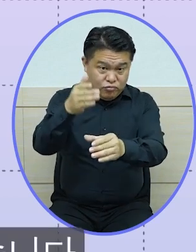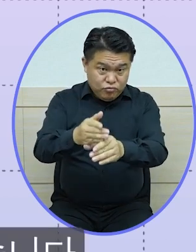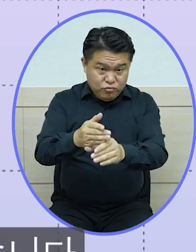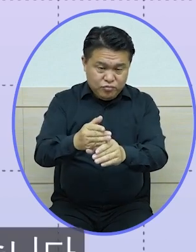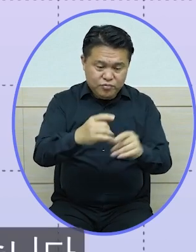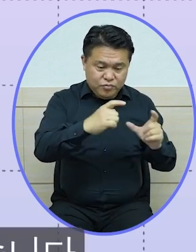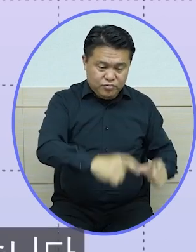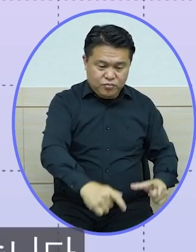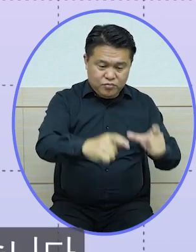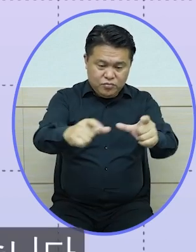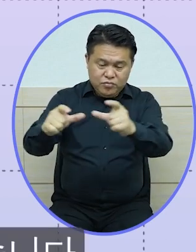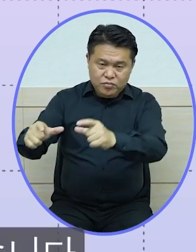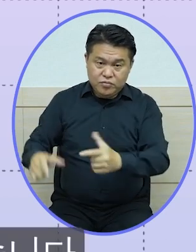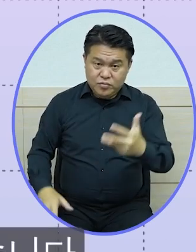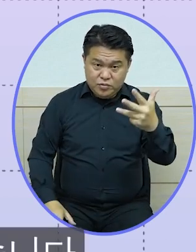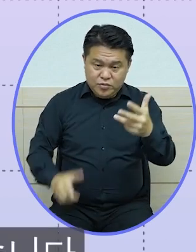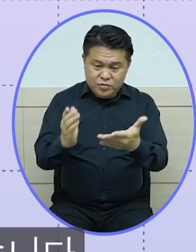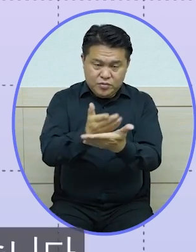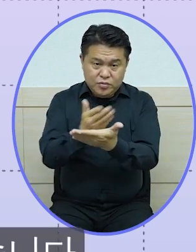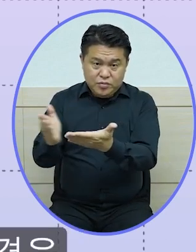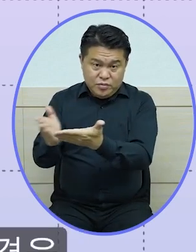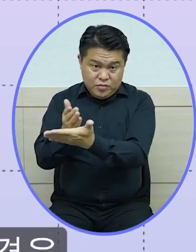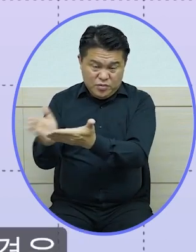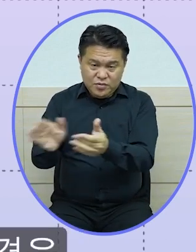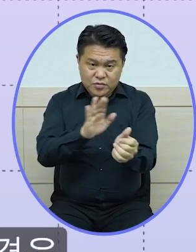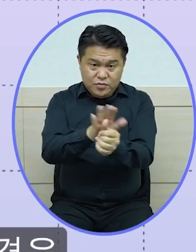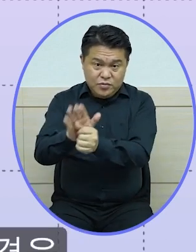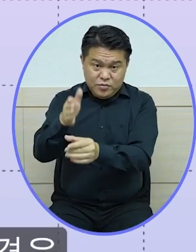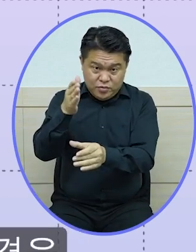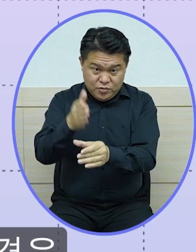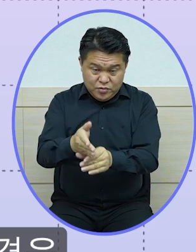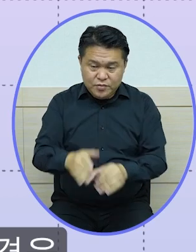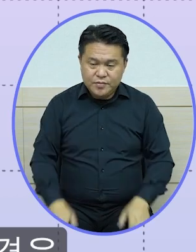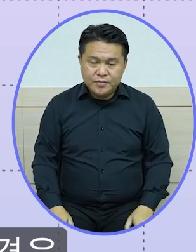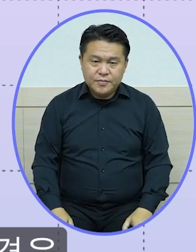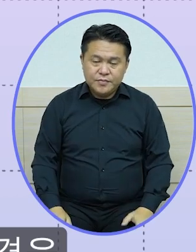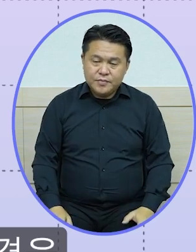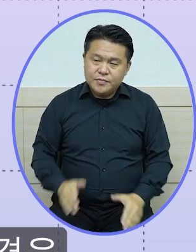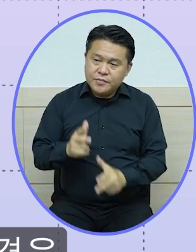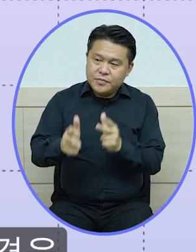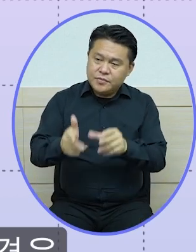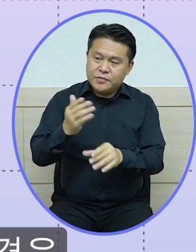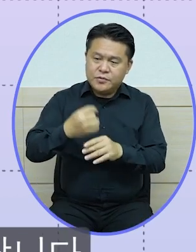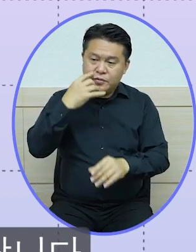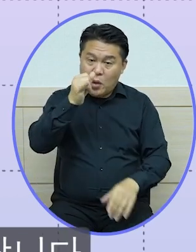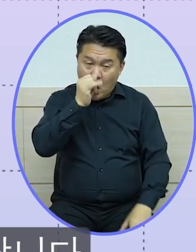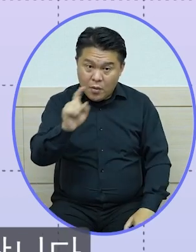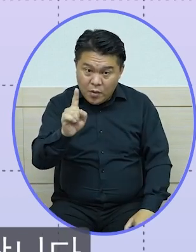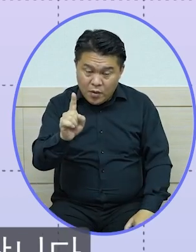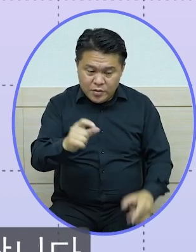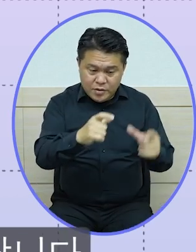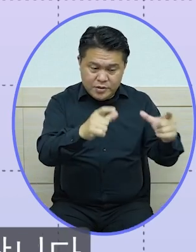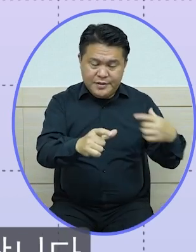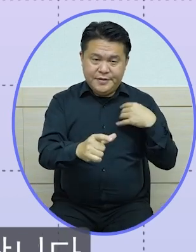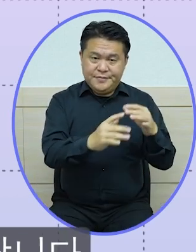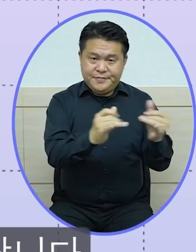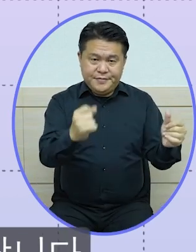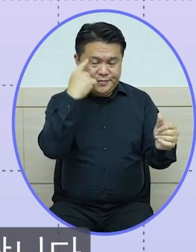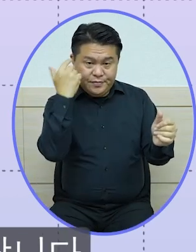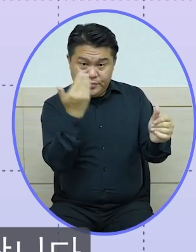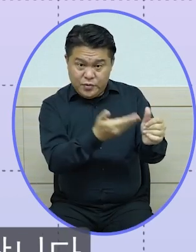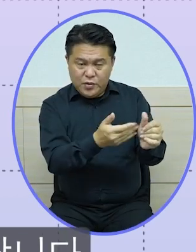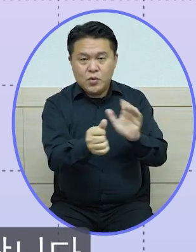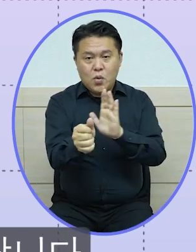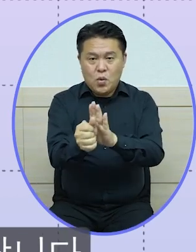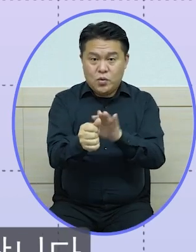8개 권역으로 나누어 밀착 지원하고 있습니다. 사업을 추진하면서 궁금하신 부분이 발생할 경우 해당 지역 담당자를 통해